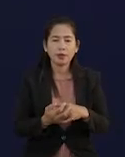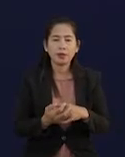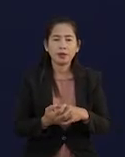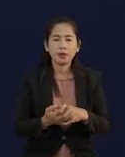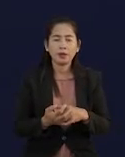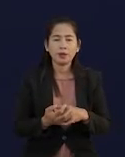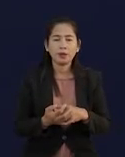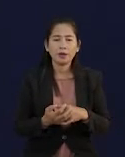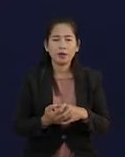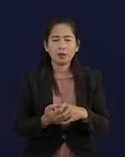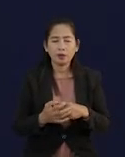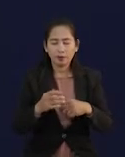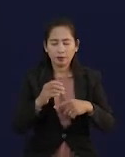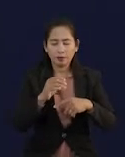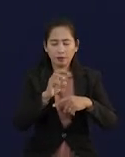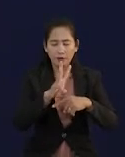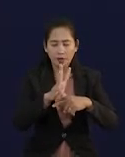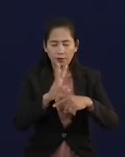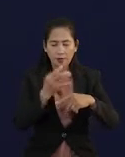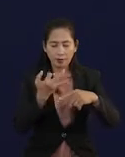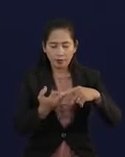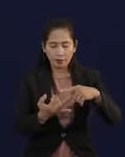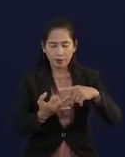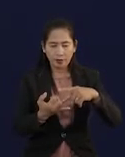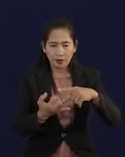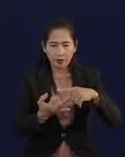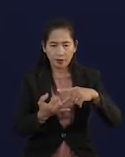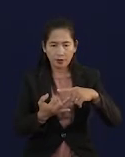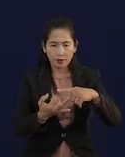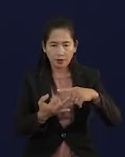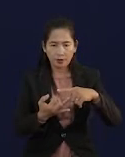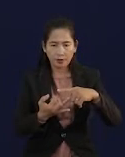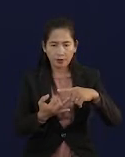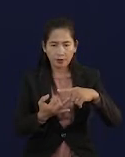chà và tọa mà tiết cứ bấy phịa pram phỉ